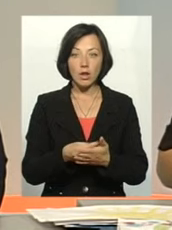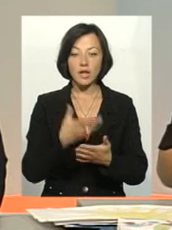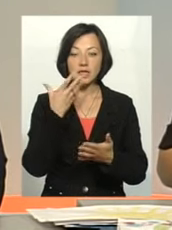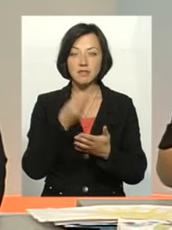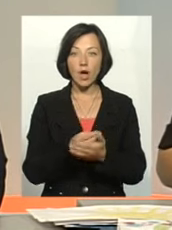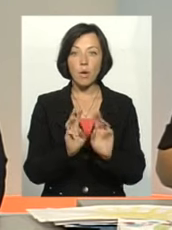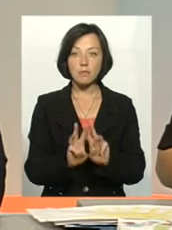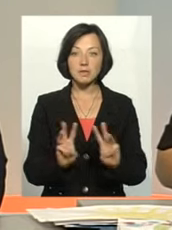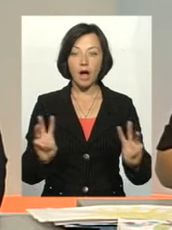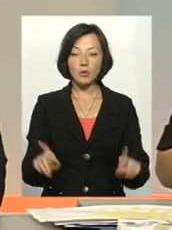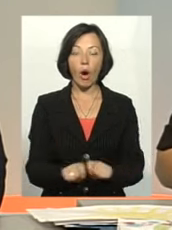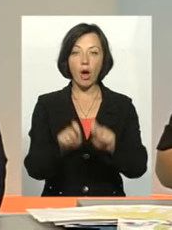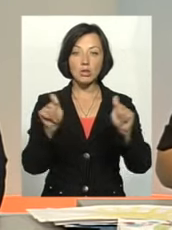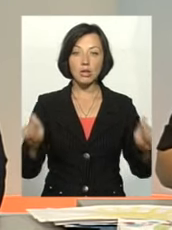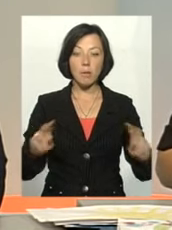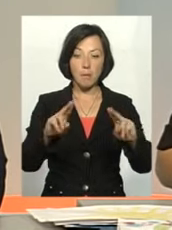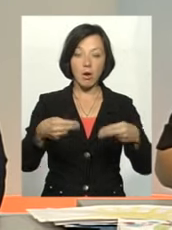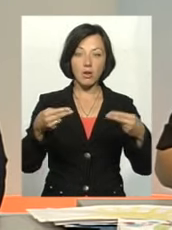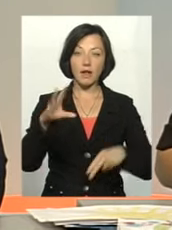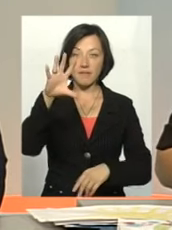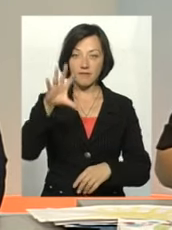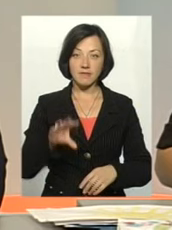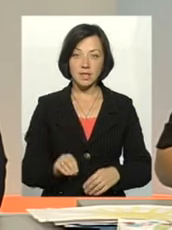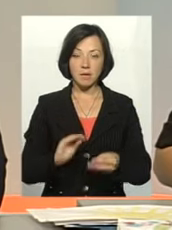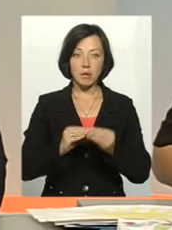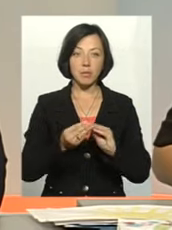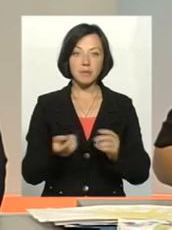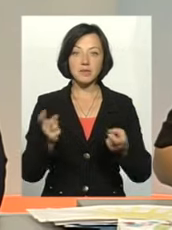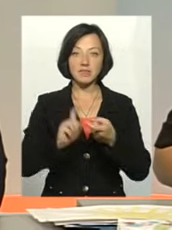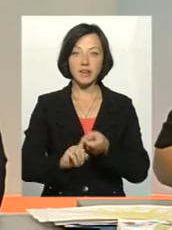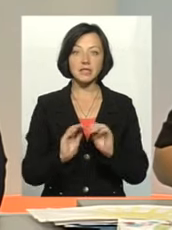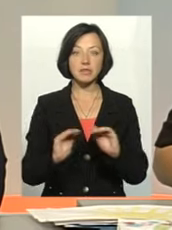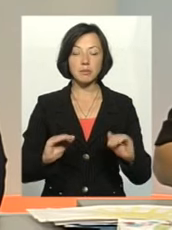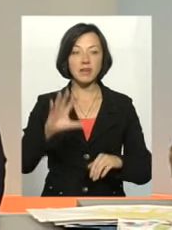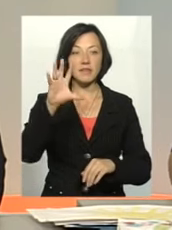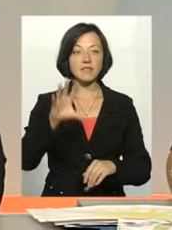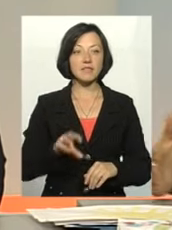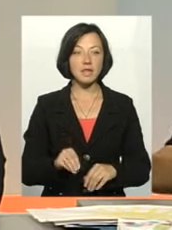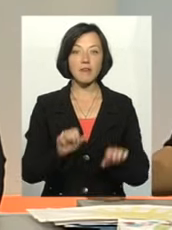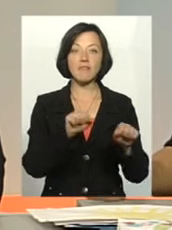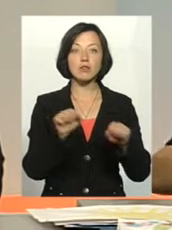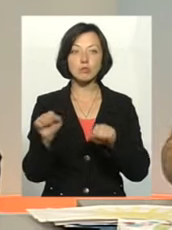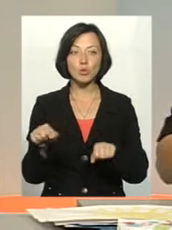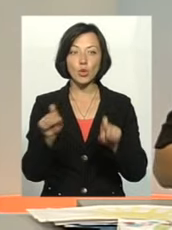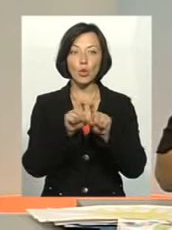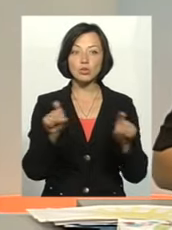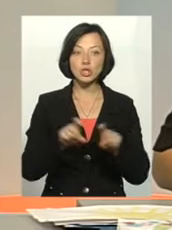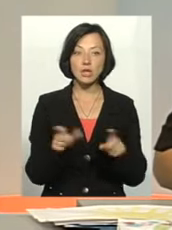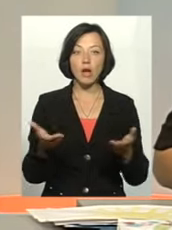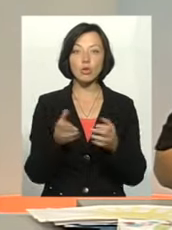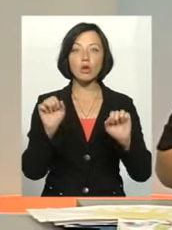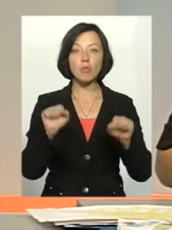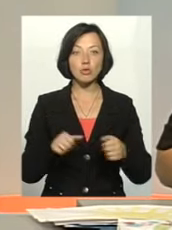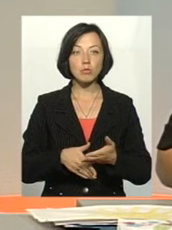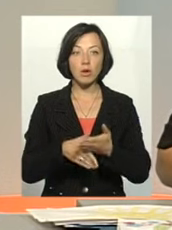открыл портал, где есть абсолютно все проблемы, связанные с детьми. И все возможные учреждения, которые могут